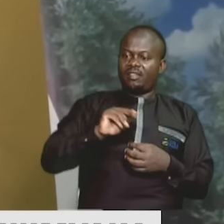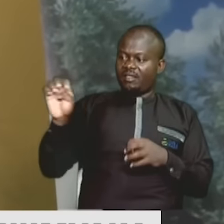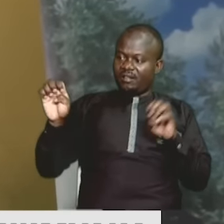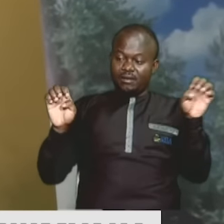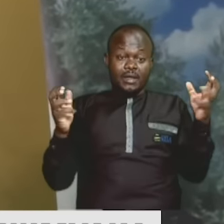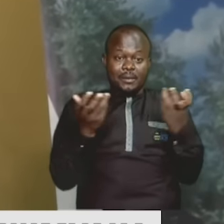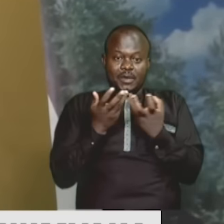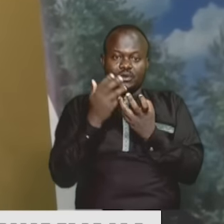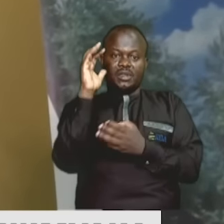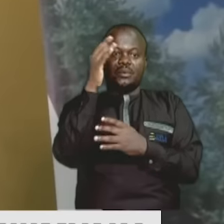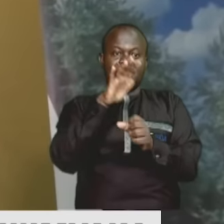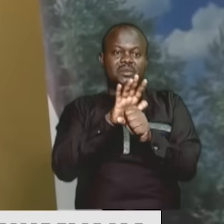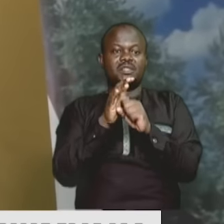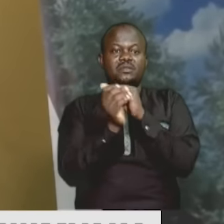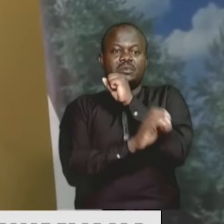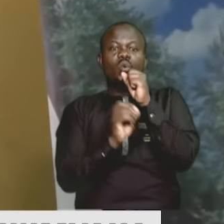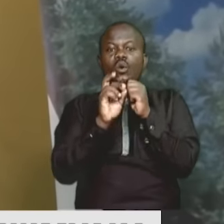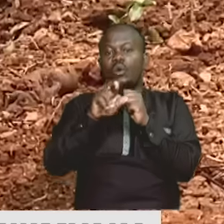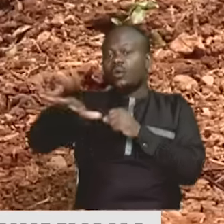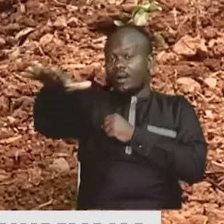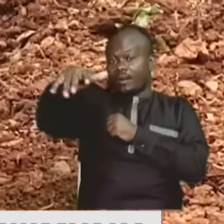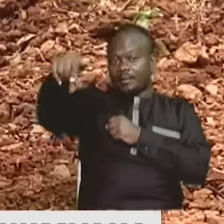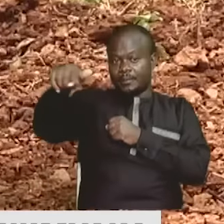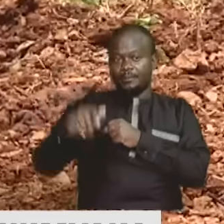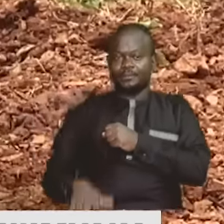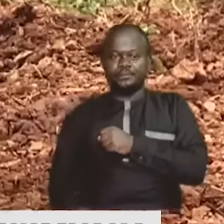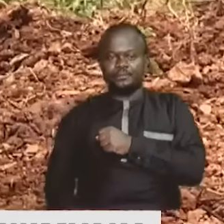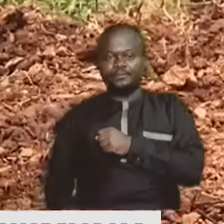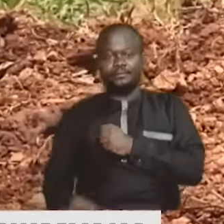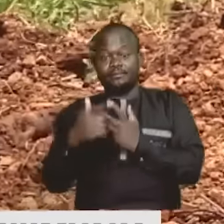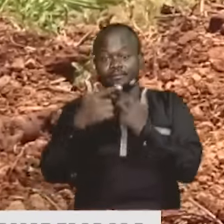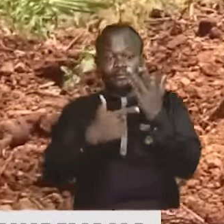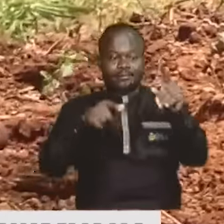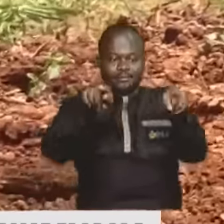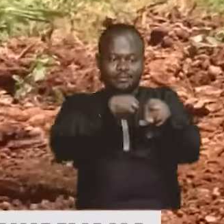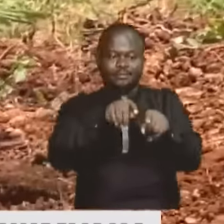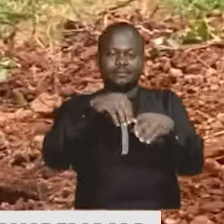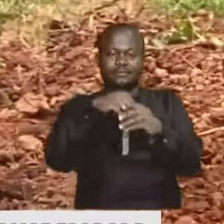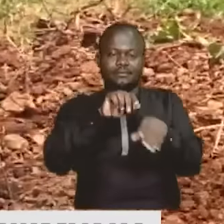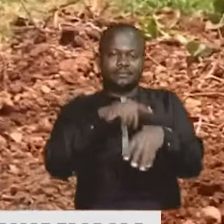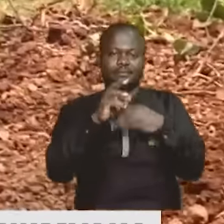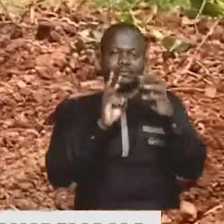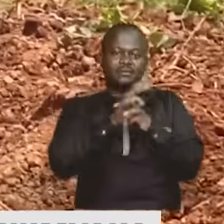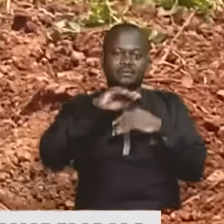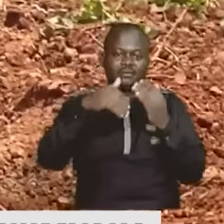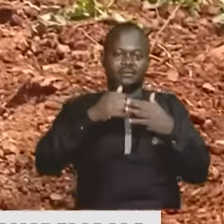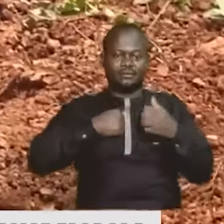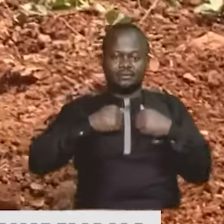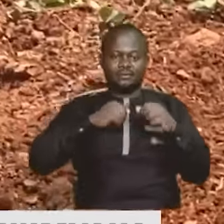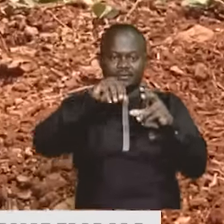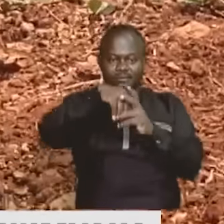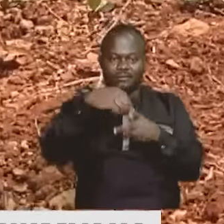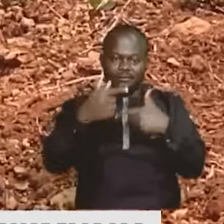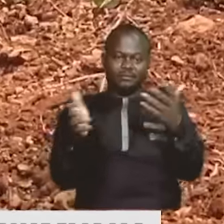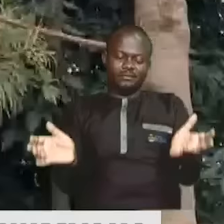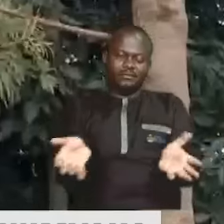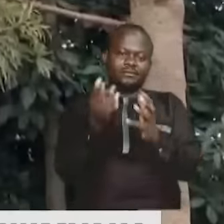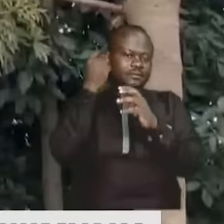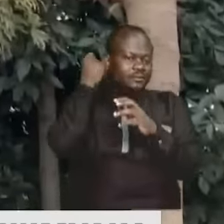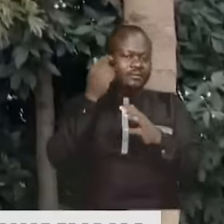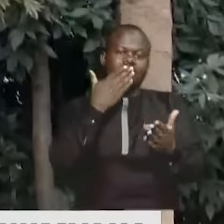byinshi mu gihugu cyangwa se mu gace runaka ibi bimeze uku mu gihe abatuye isi bose mu Rwanda rurimo bakomeza gushishikarizwa kumva